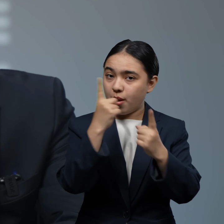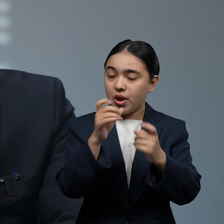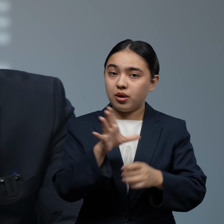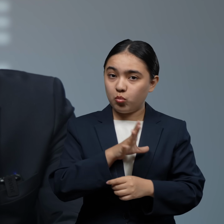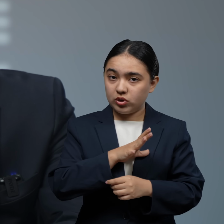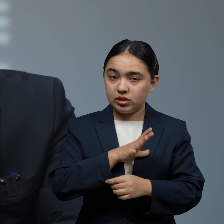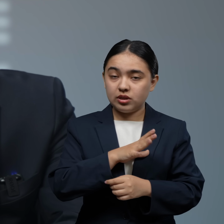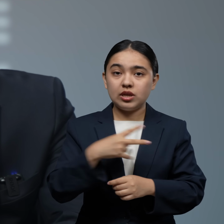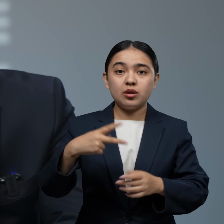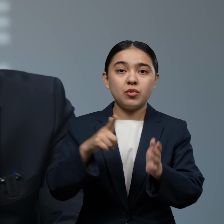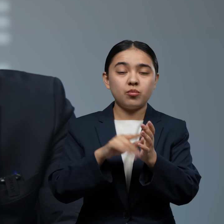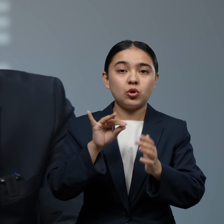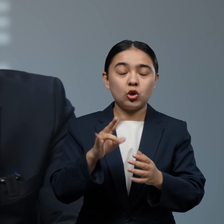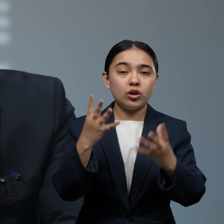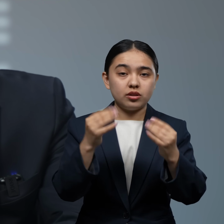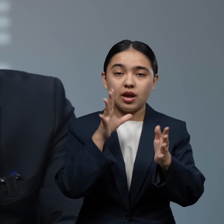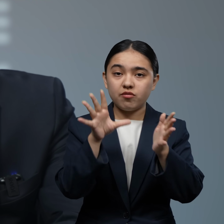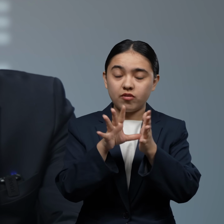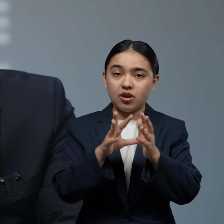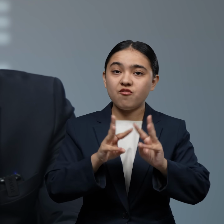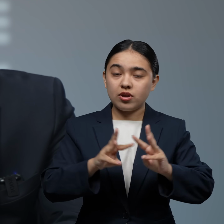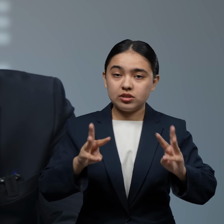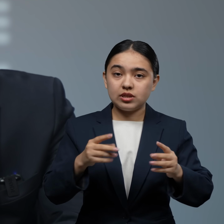haqida xabar bergandik. 27 iyun kuni